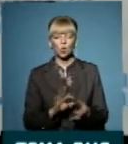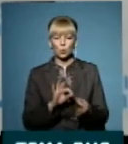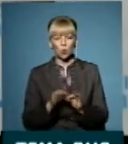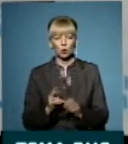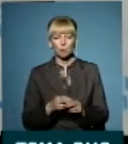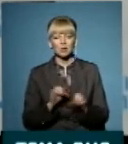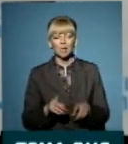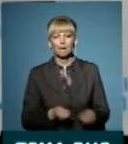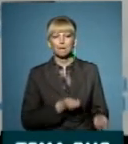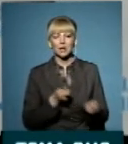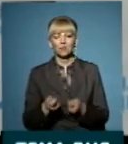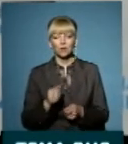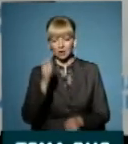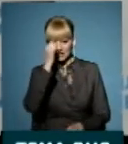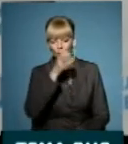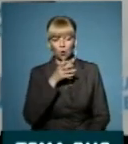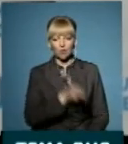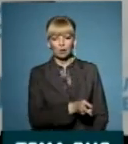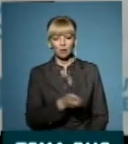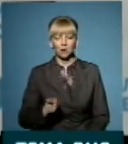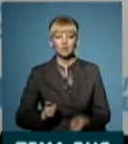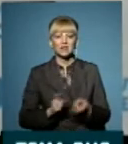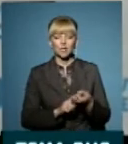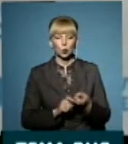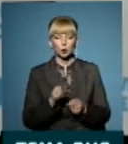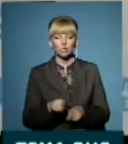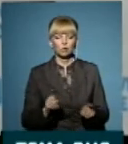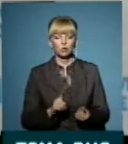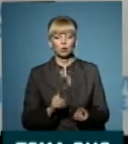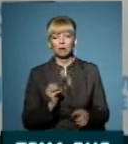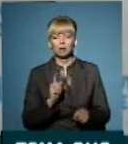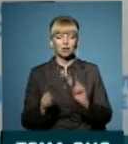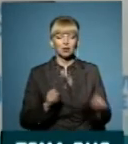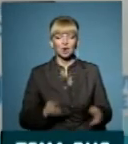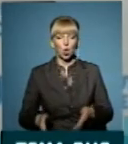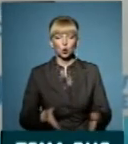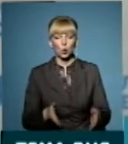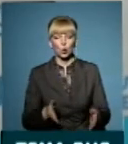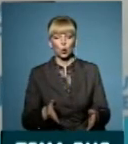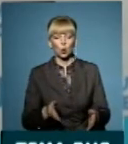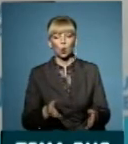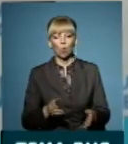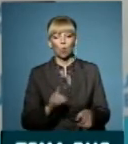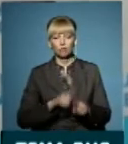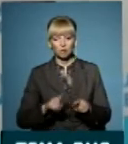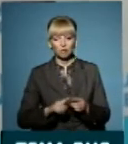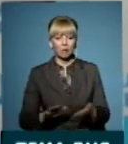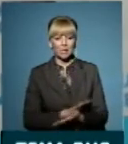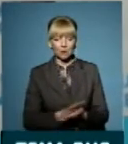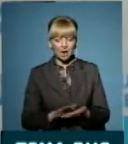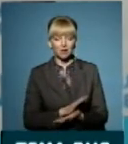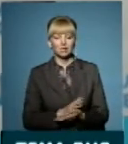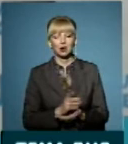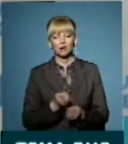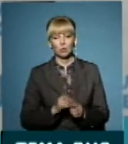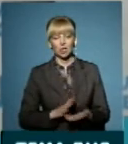щодо безпеки перевезень в зимовий період. В зв'язку з тим, що не скрізь дороги оперативно прибираються. Ну, для того